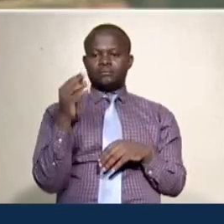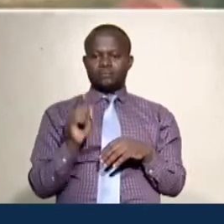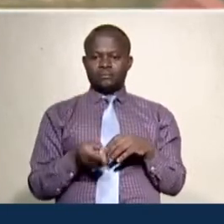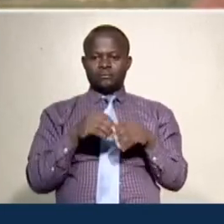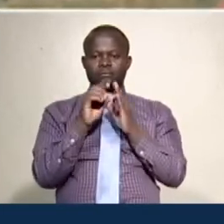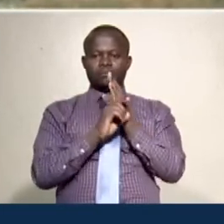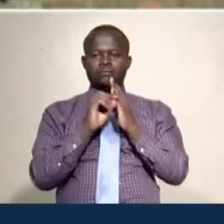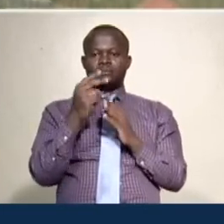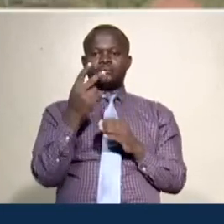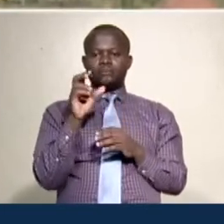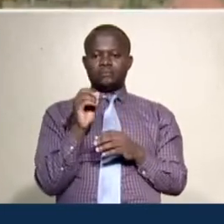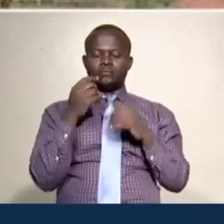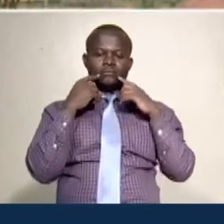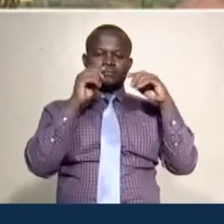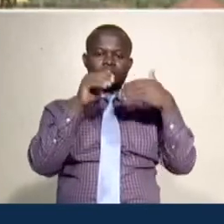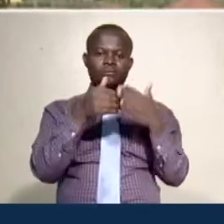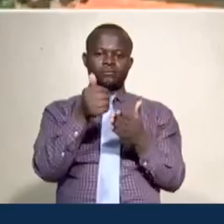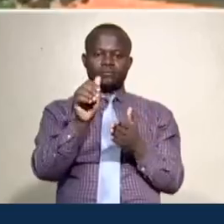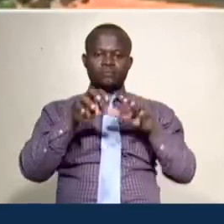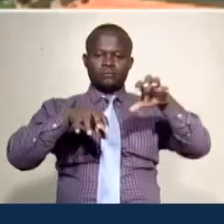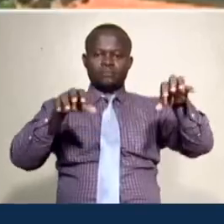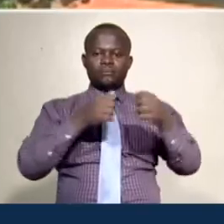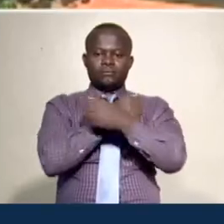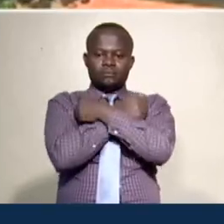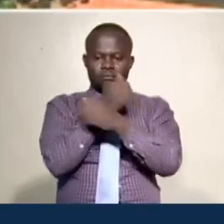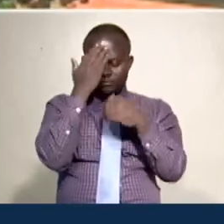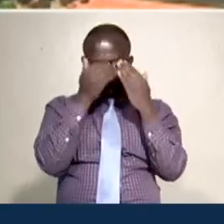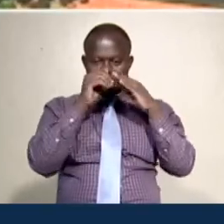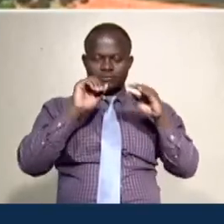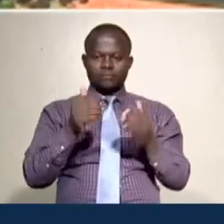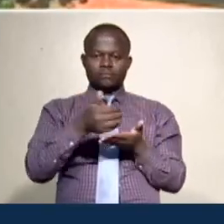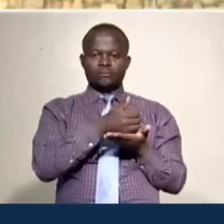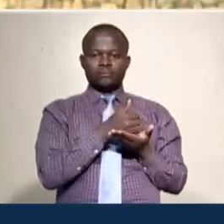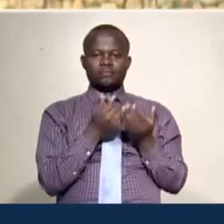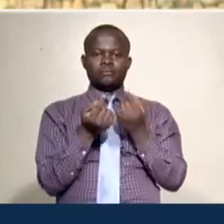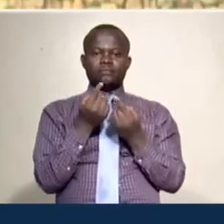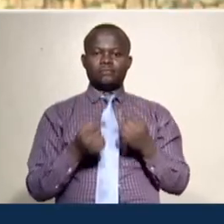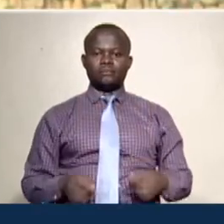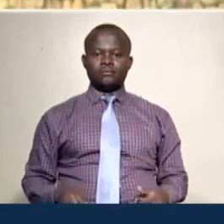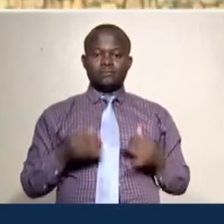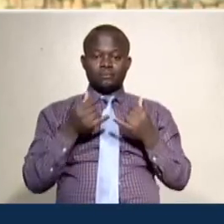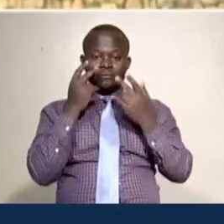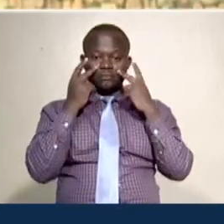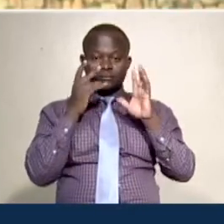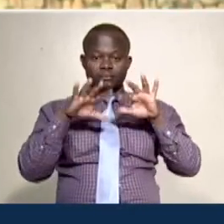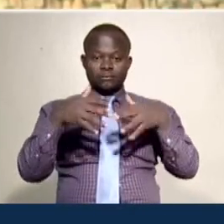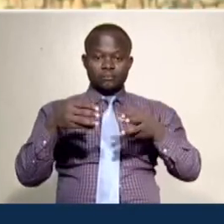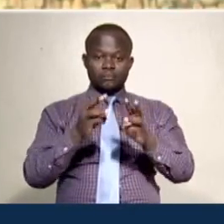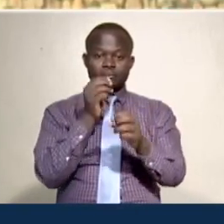mu turere 20 avuga ko ayo mashyiga akunzwe bitewe n'uko arondereza ibicanwa. Urebye uburyo yarondereza